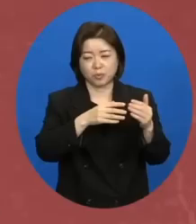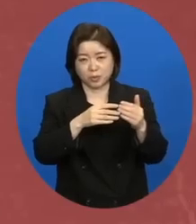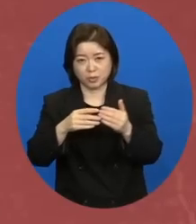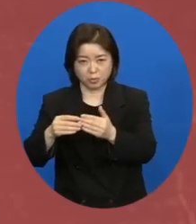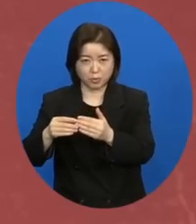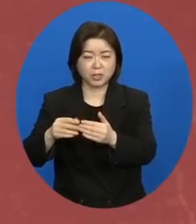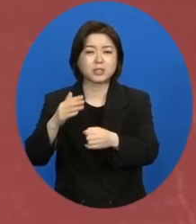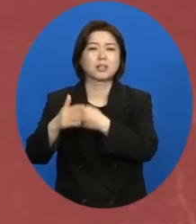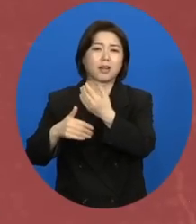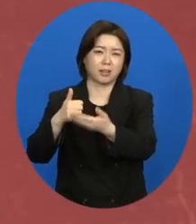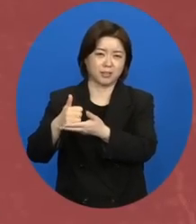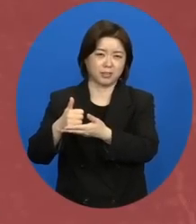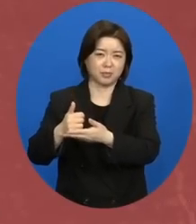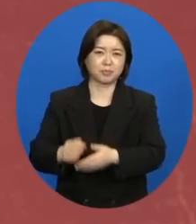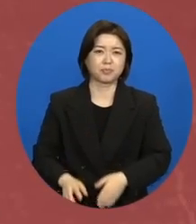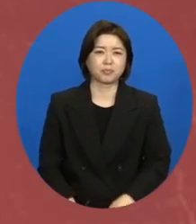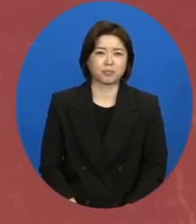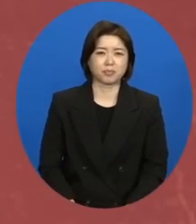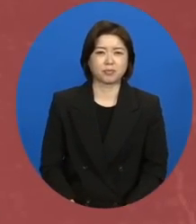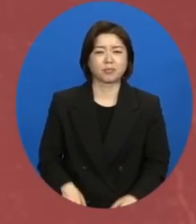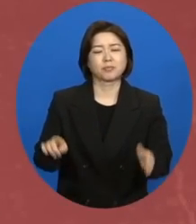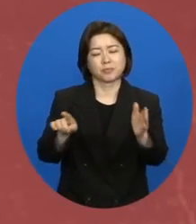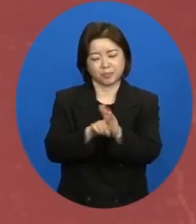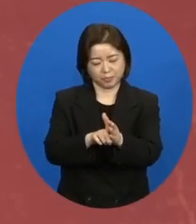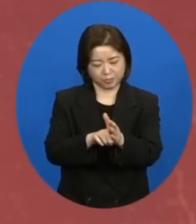인도하시리예요. 믿으셔야 돼요.